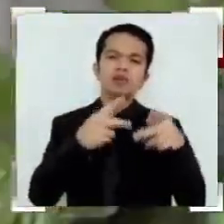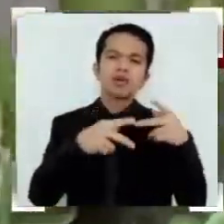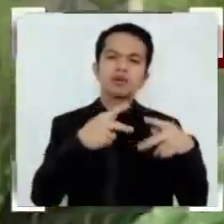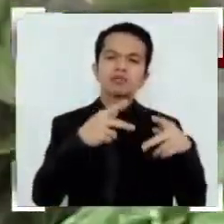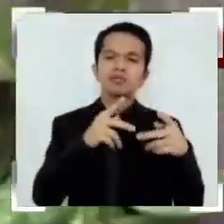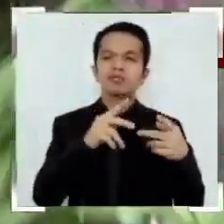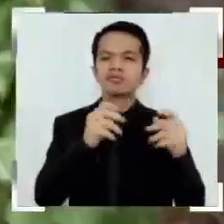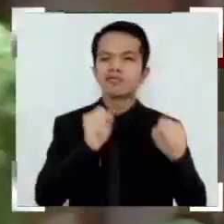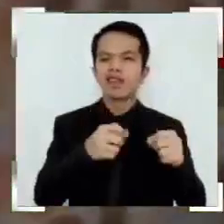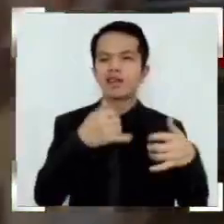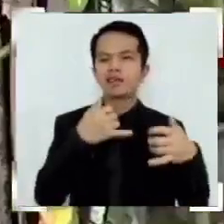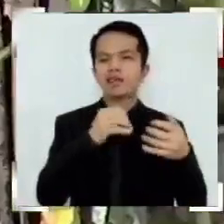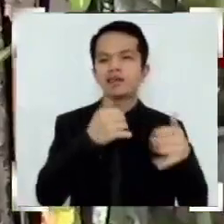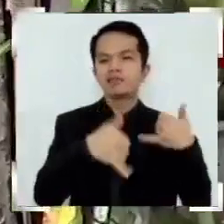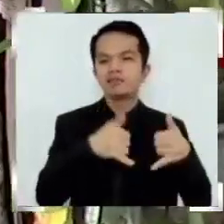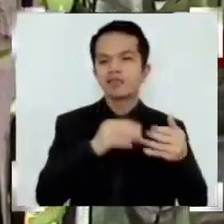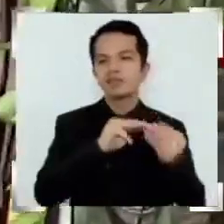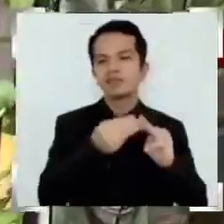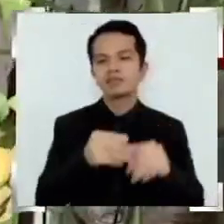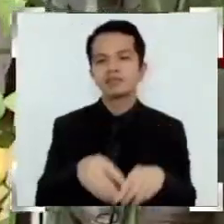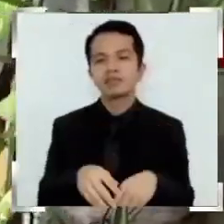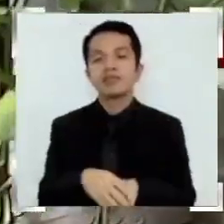ng bahay sa takot na mahuli.